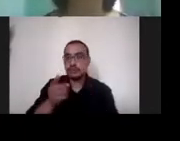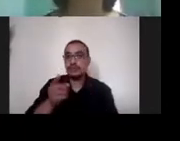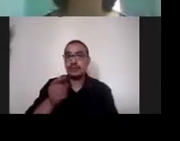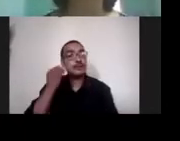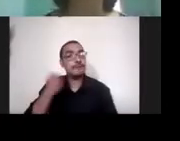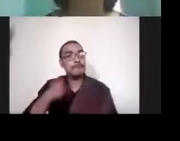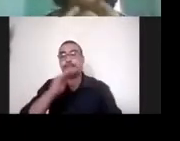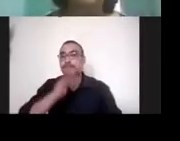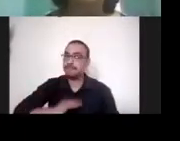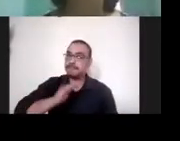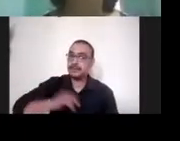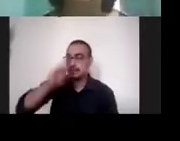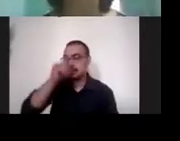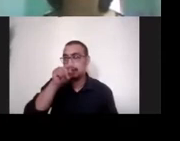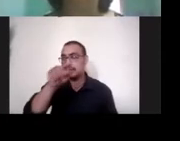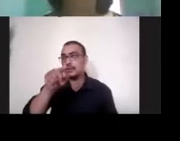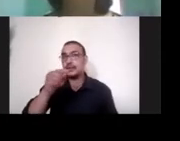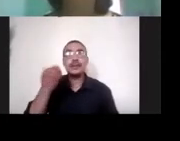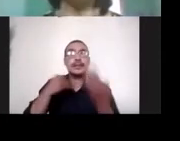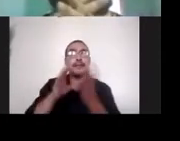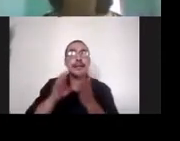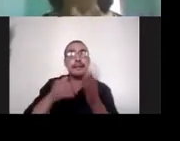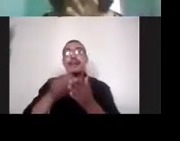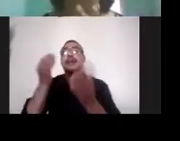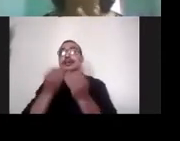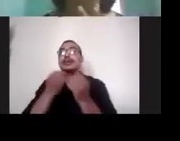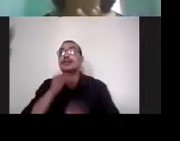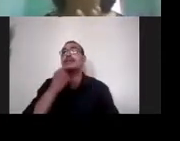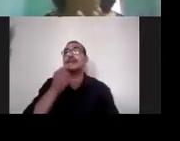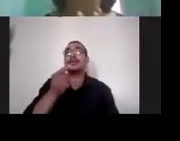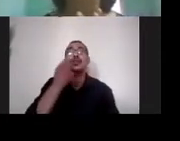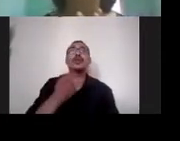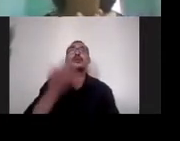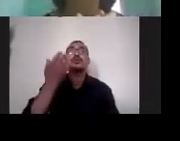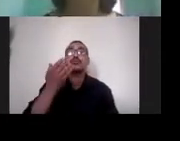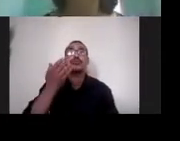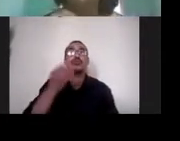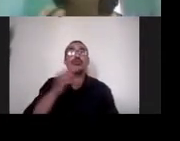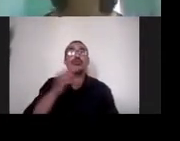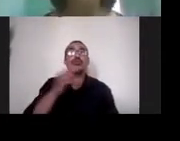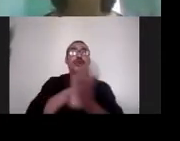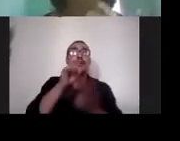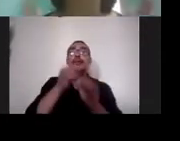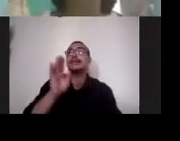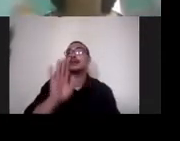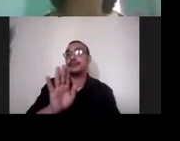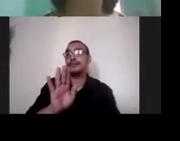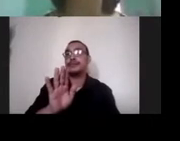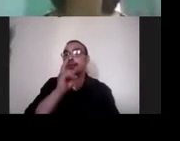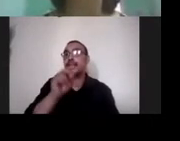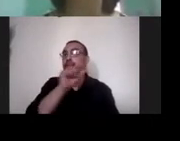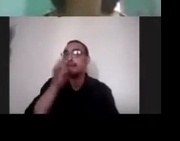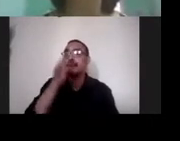अथवा तपाईँ यो हिंसाबाट बाहिर निस्किन चाहनुहुन्छ भने कस्तो रणनीति बनाउन चाहनुहुन्छ त? यसको बारेमा पनि तपाईँहरूले